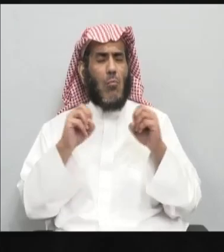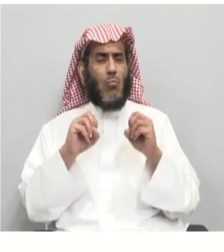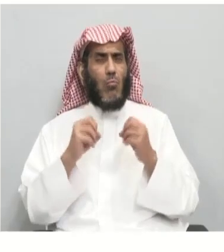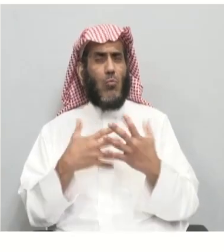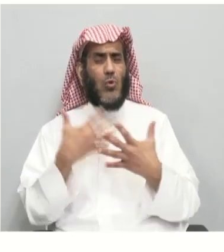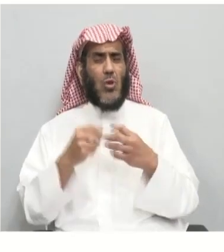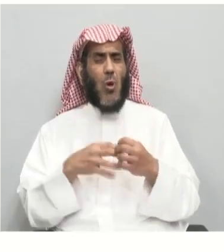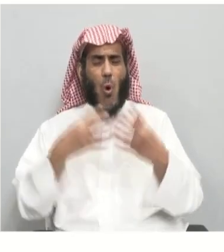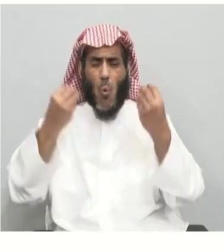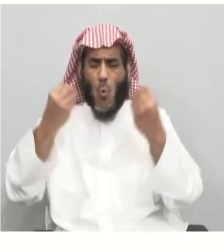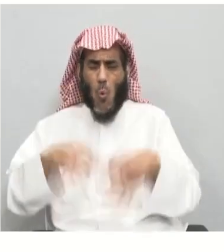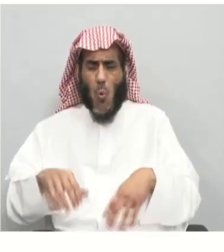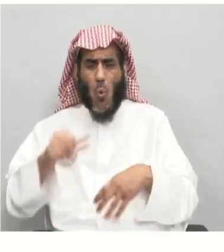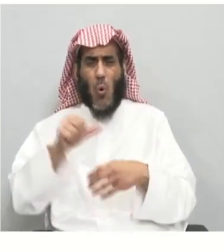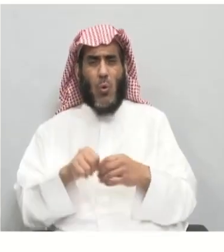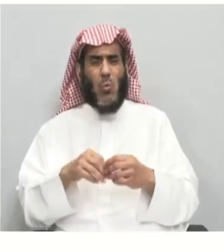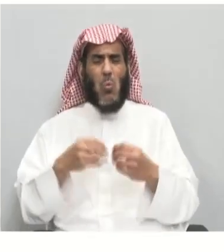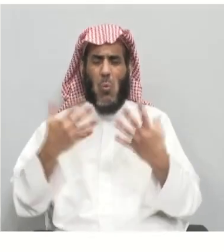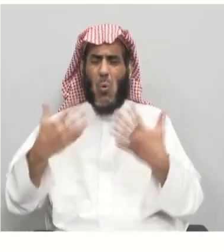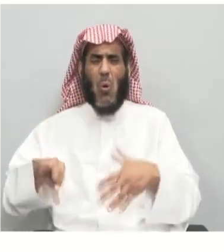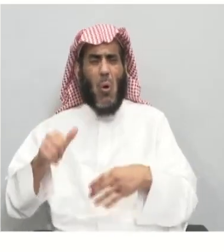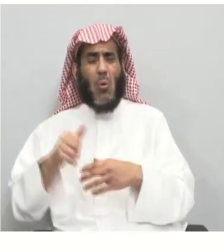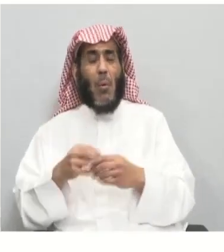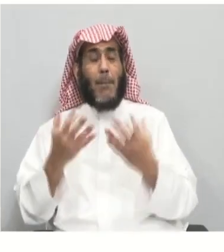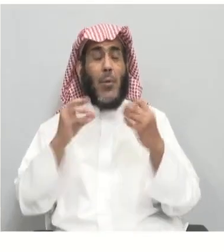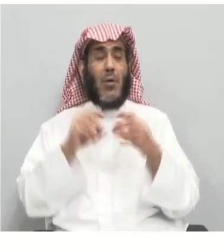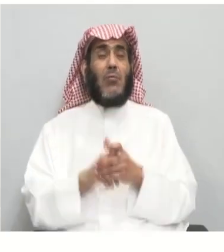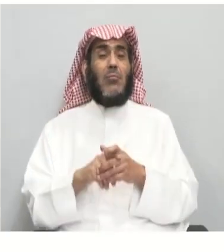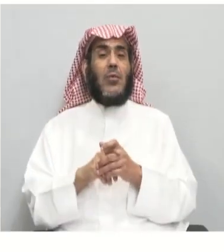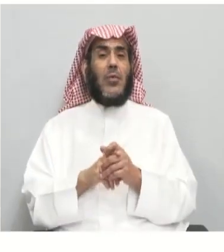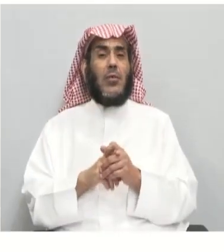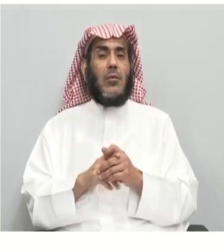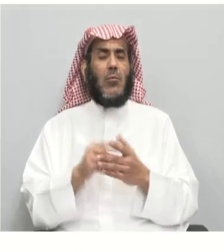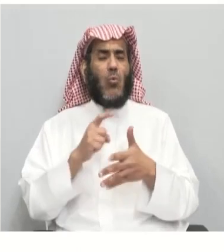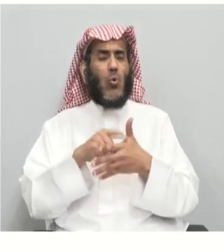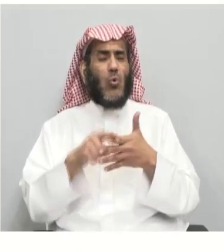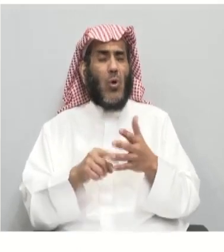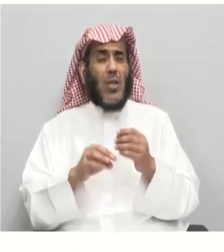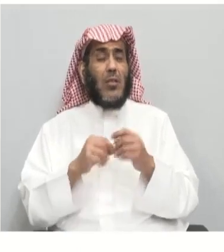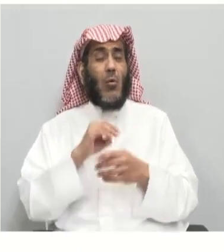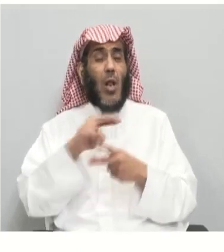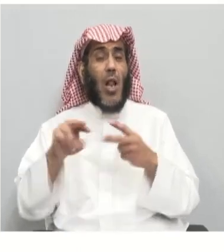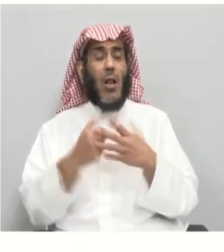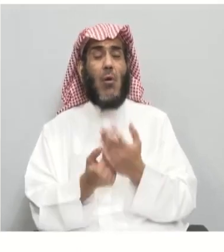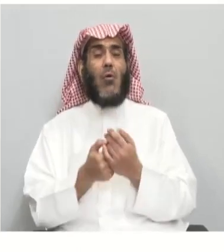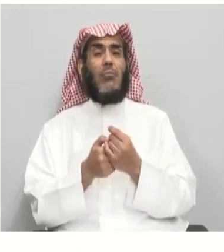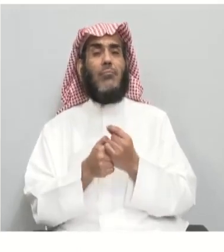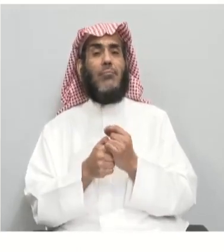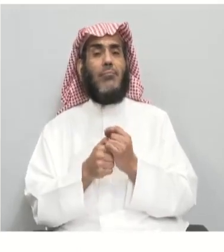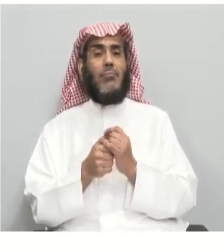هي هدر المياه وضياعه بارك الله فيكم خطوات نحو الحل